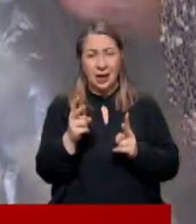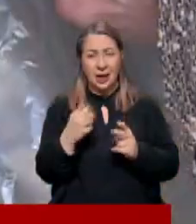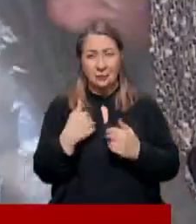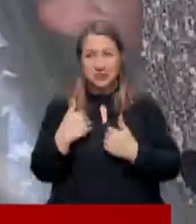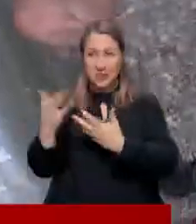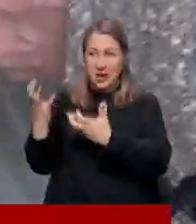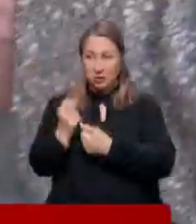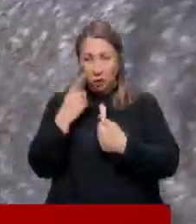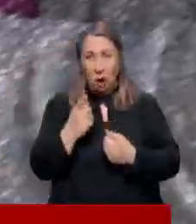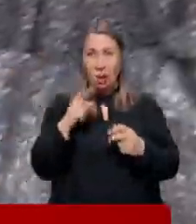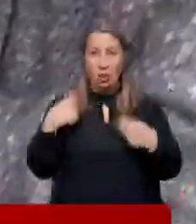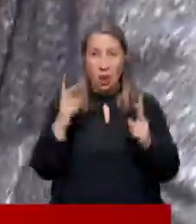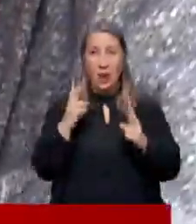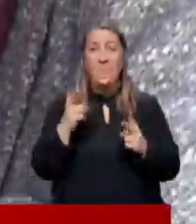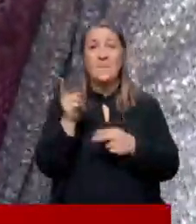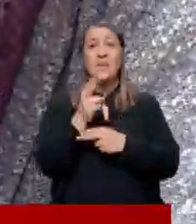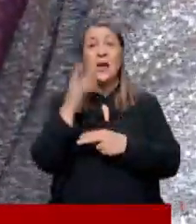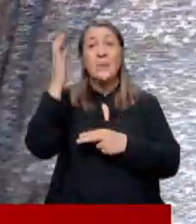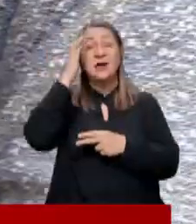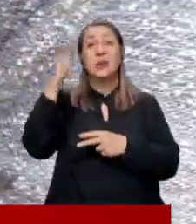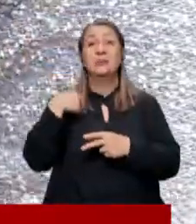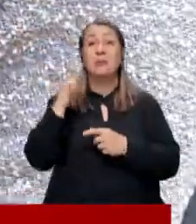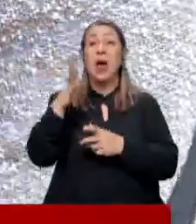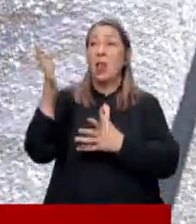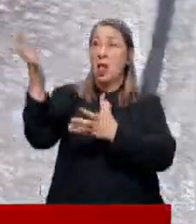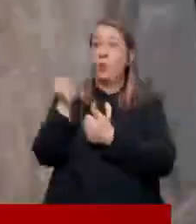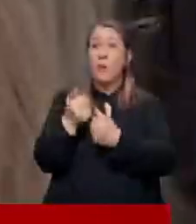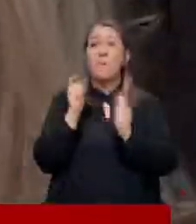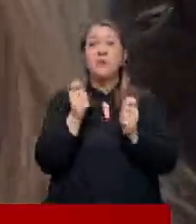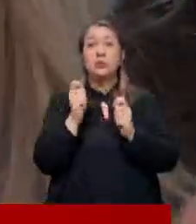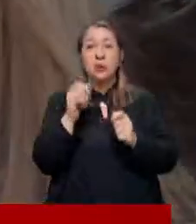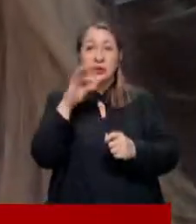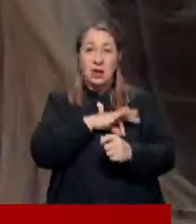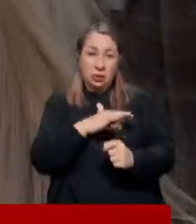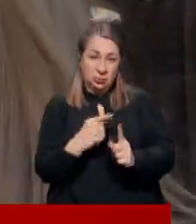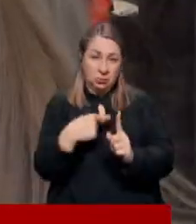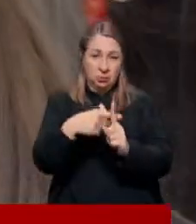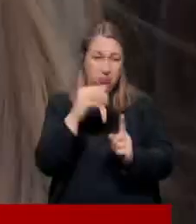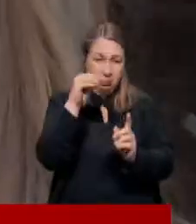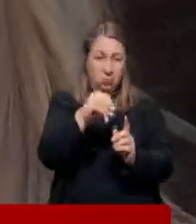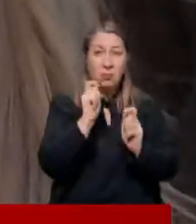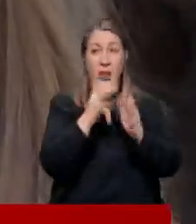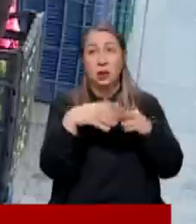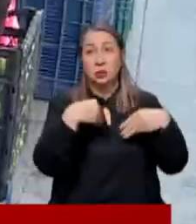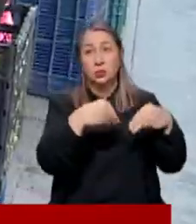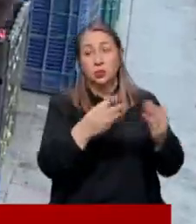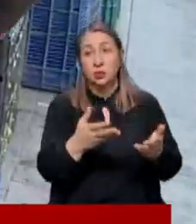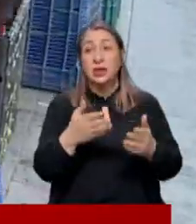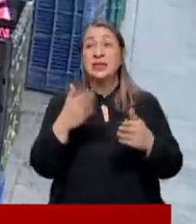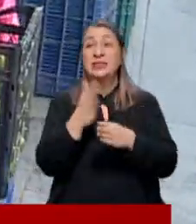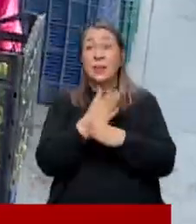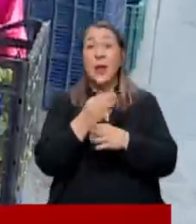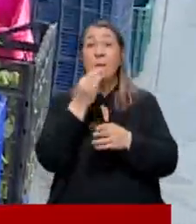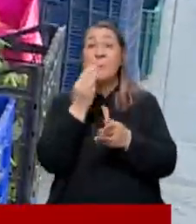Alışımıza göre normal. Şimdi balık baştan kokar. Biz pahalıya alıyoruz, mecburen kar payımızı koyup pahalıya satıyoruz.